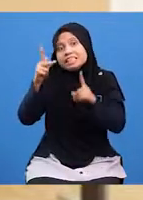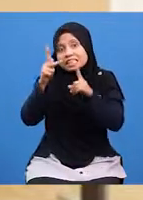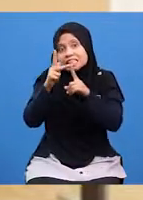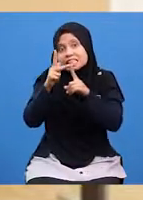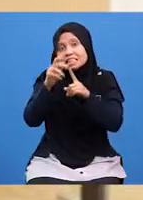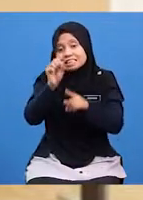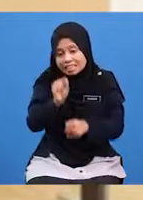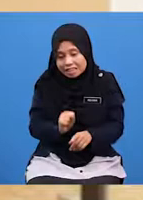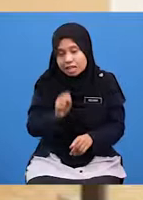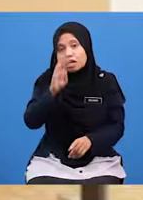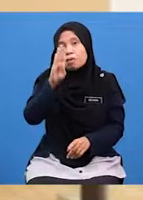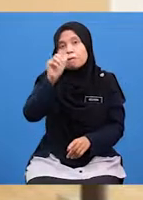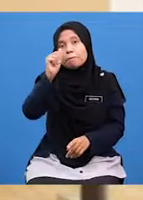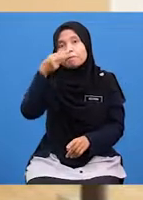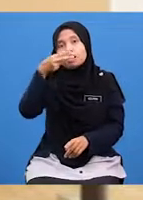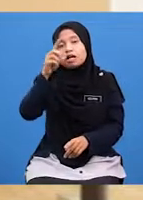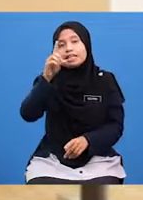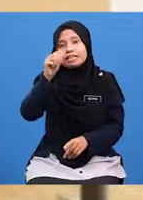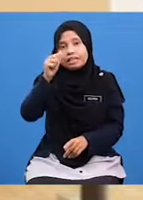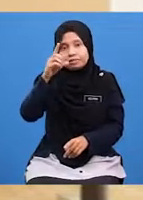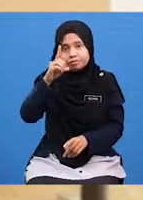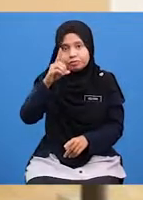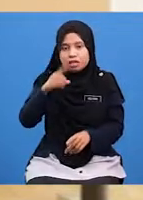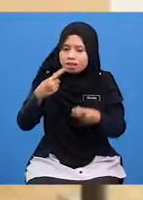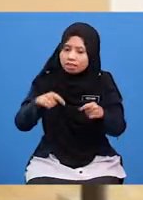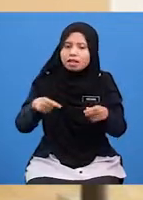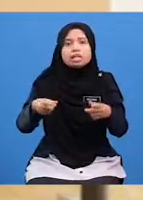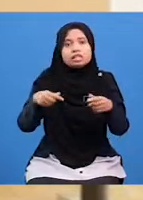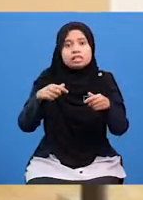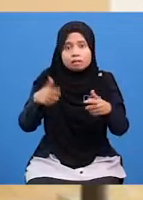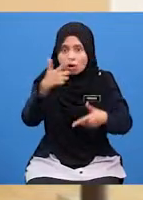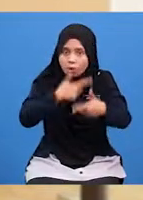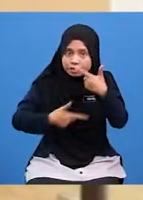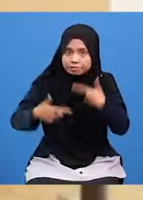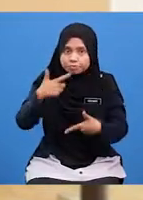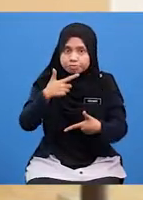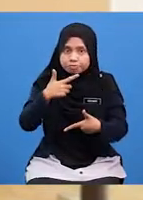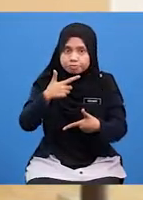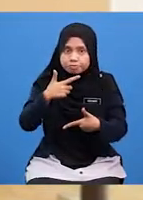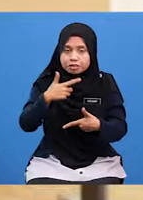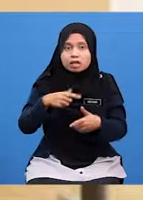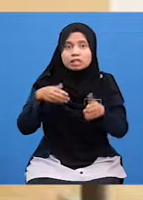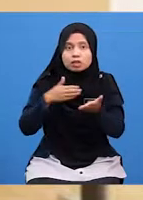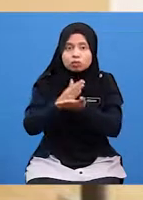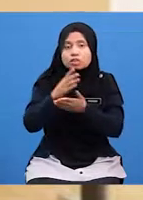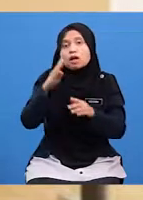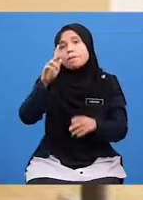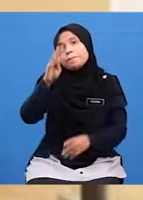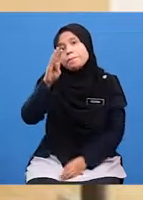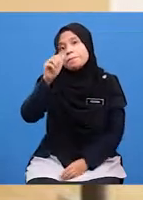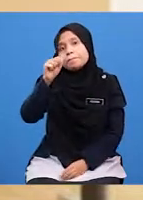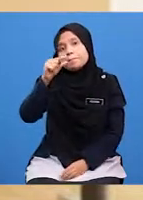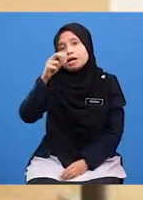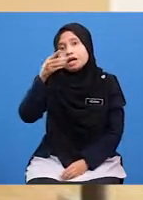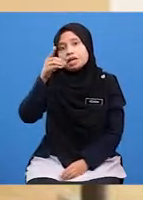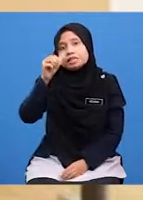Baghdad. Ibnu Battuta juga telah mengunjungi makam Saidina Ali, daripada itu terus ke Baghdad, okay,